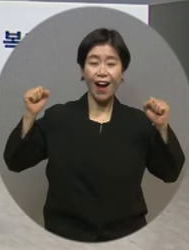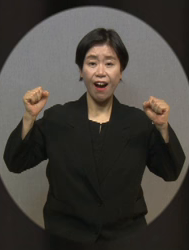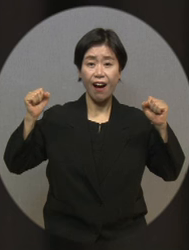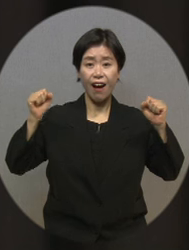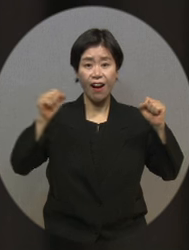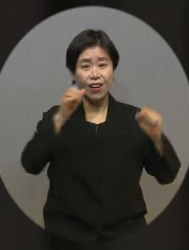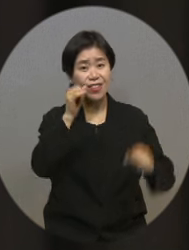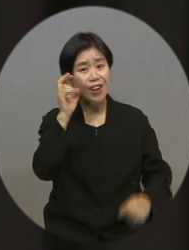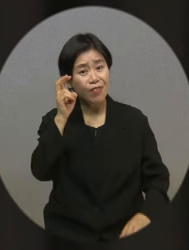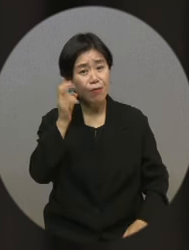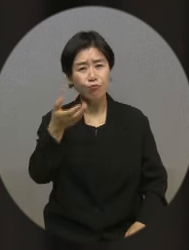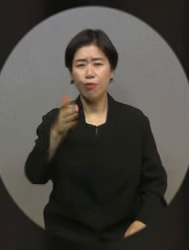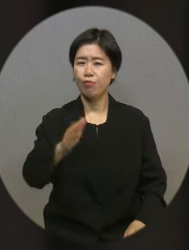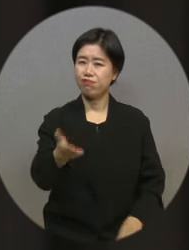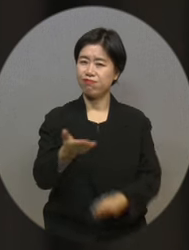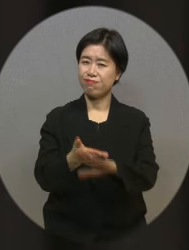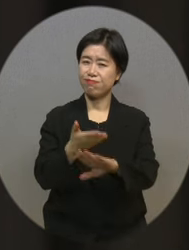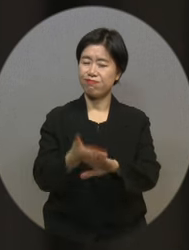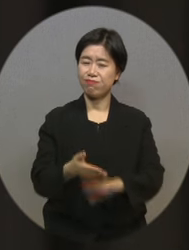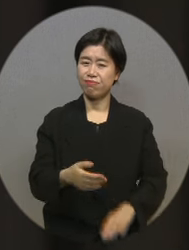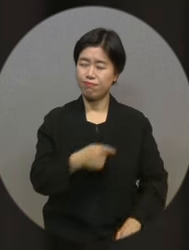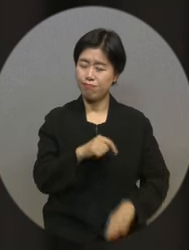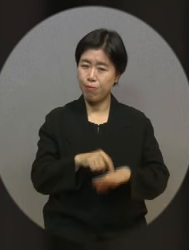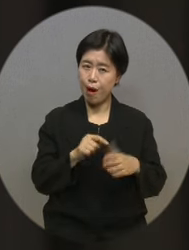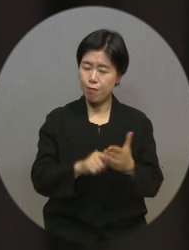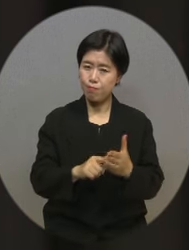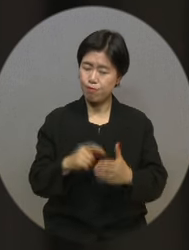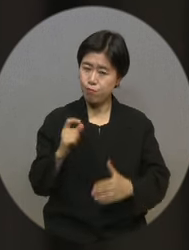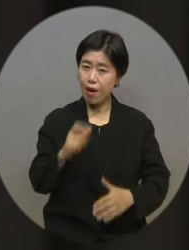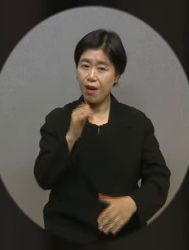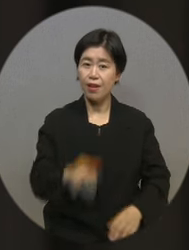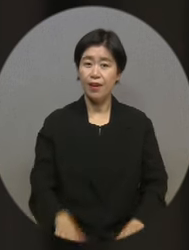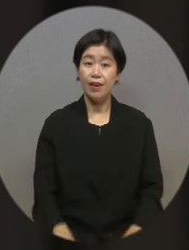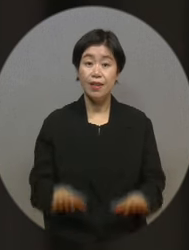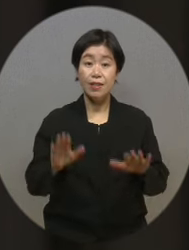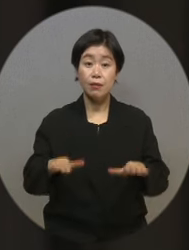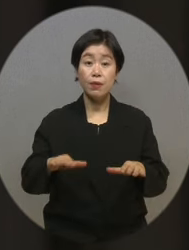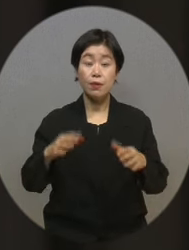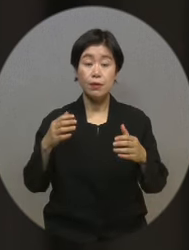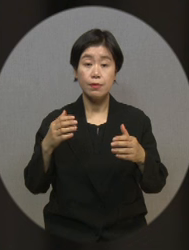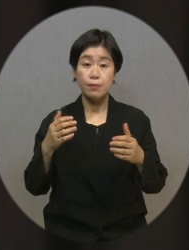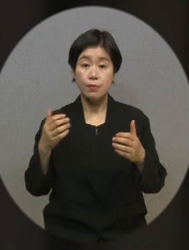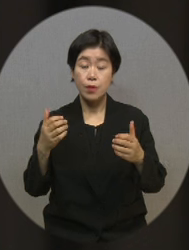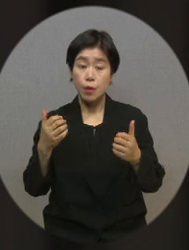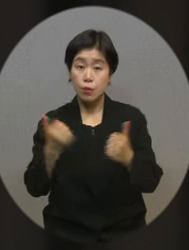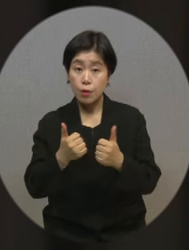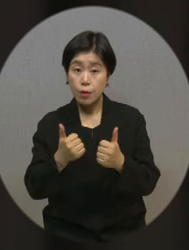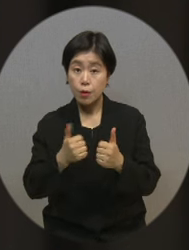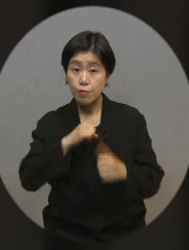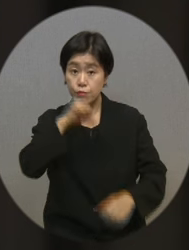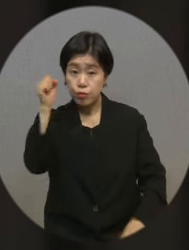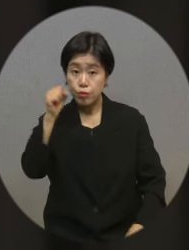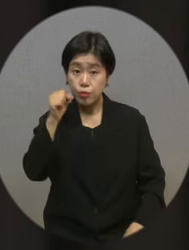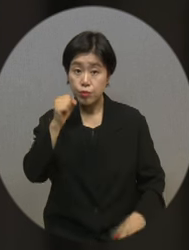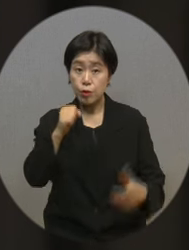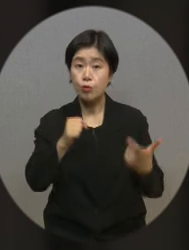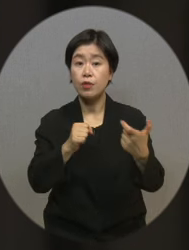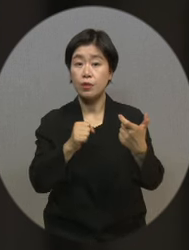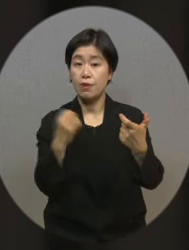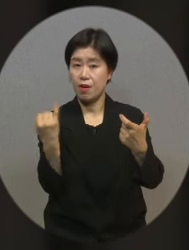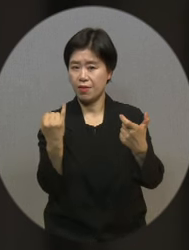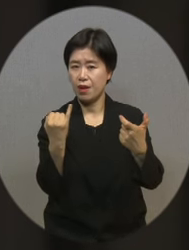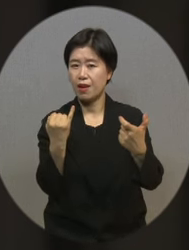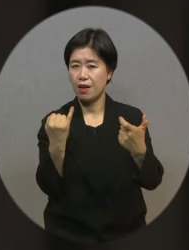텐데. 그래도 이번 총선에서는 60명이죠. 60명의 여성 국회의원이 당선이 됐어요.